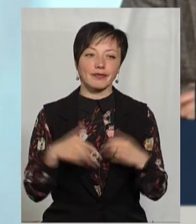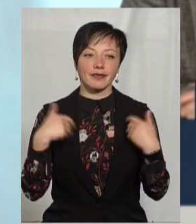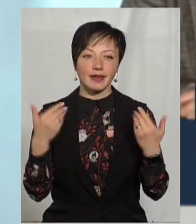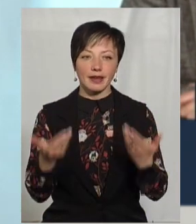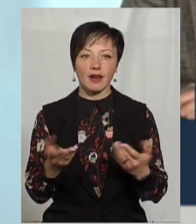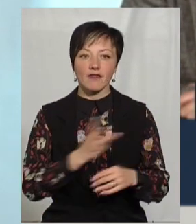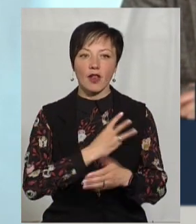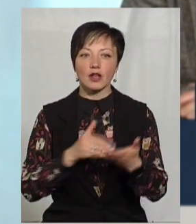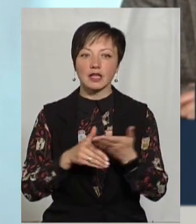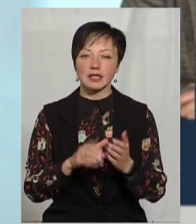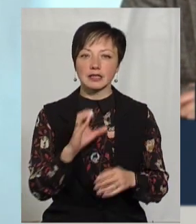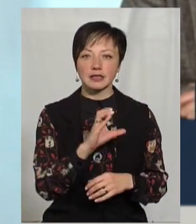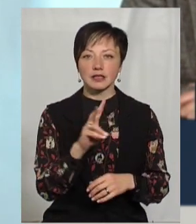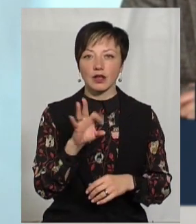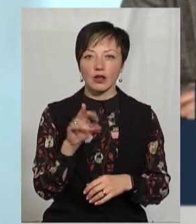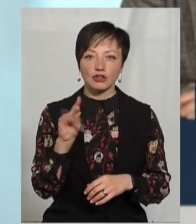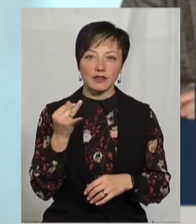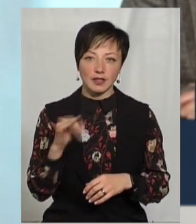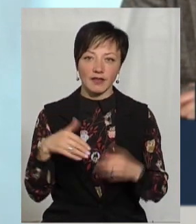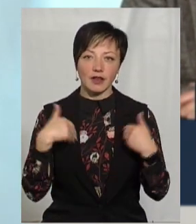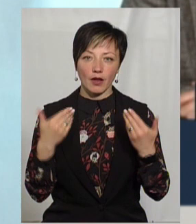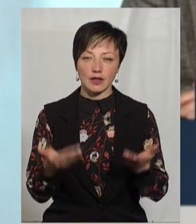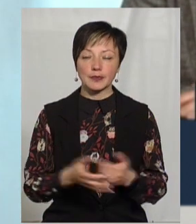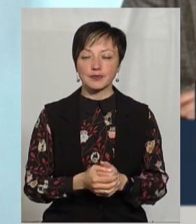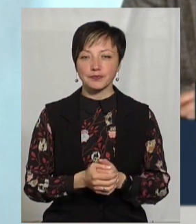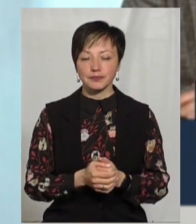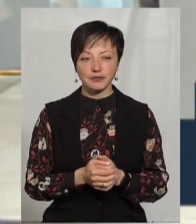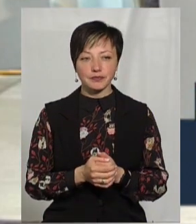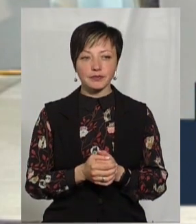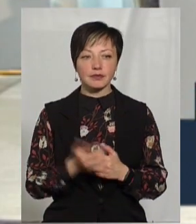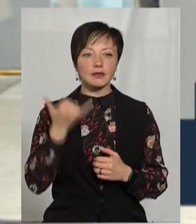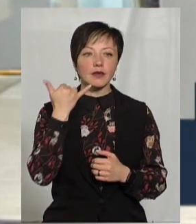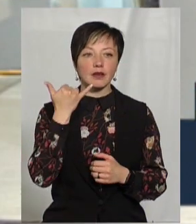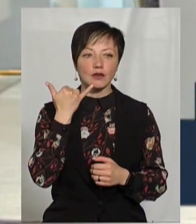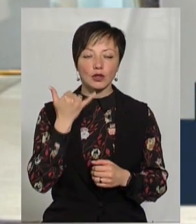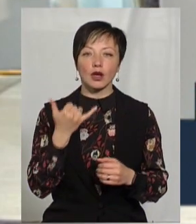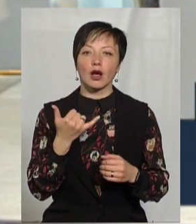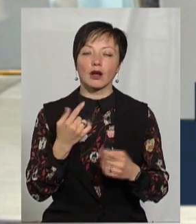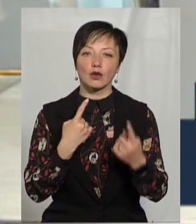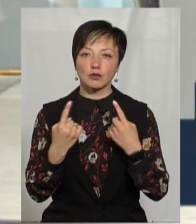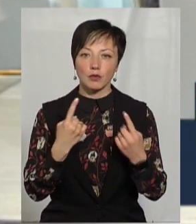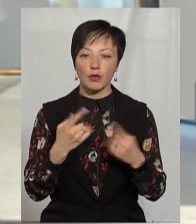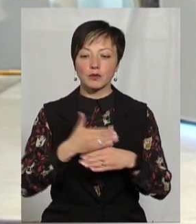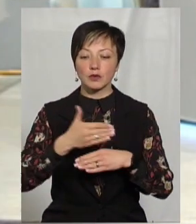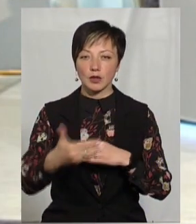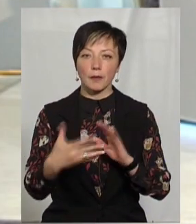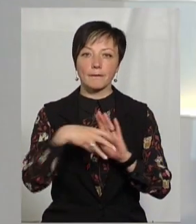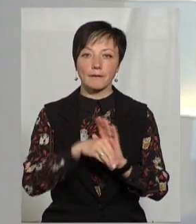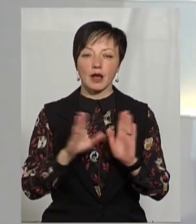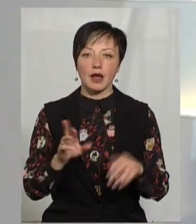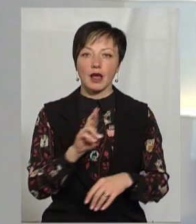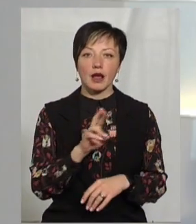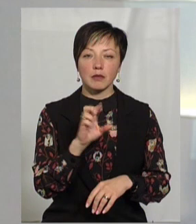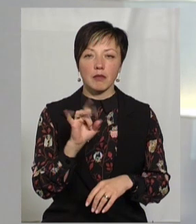з волонтером Сергієм Слачевським. Вітаю вас також. Вітання. Телефоном до розмови трохи згодом приєднається